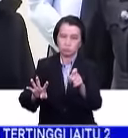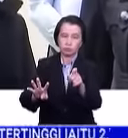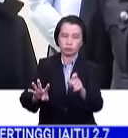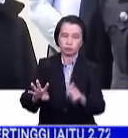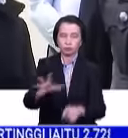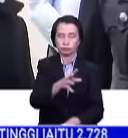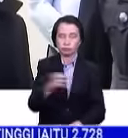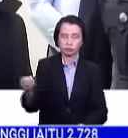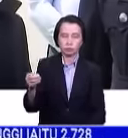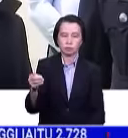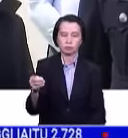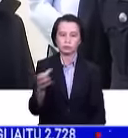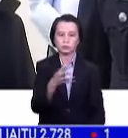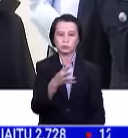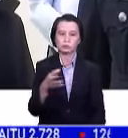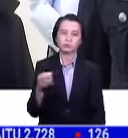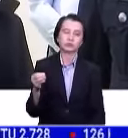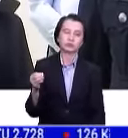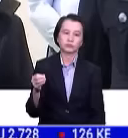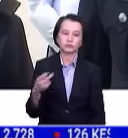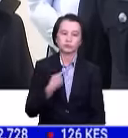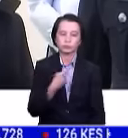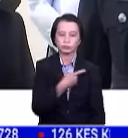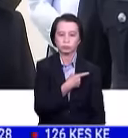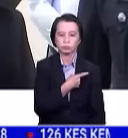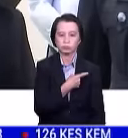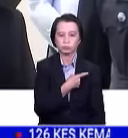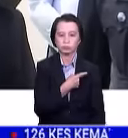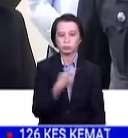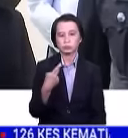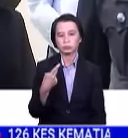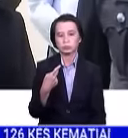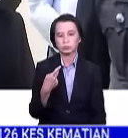di samping itu juga kita